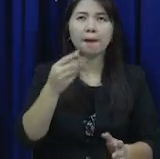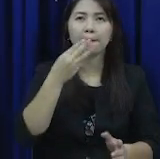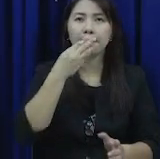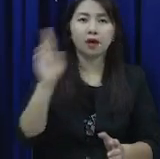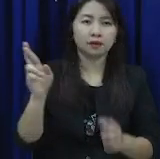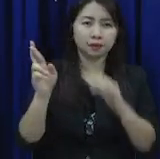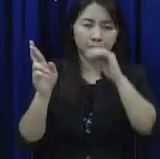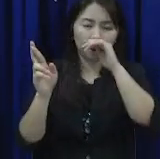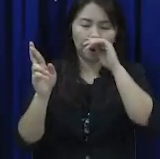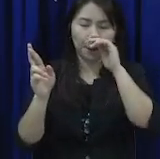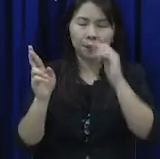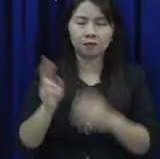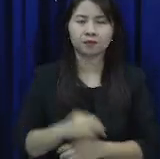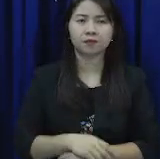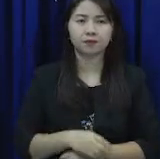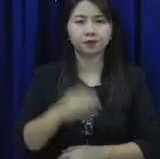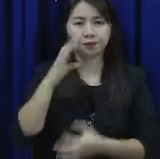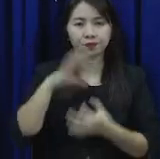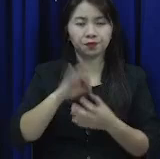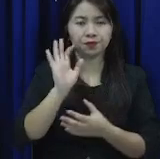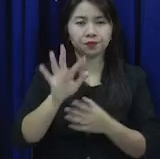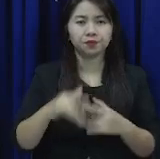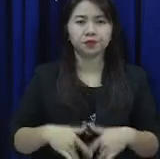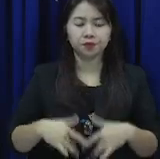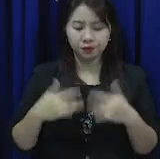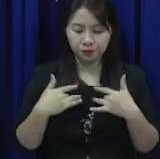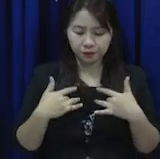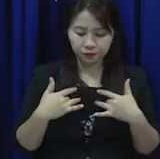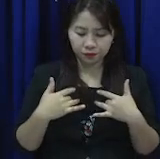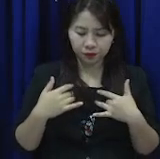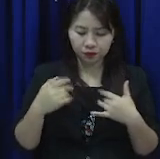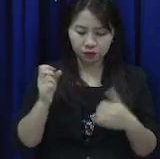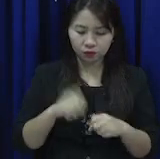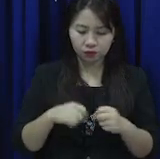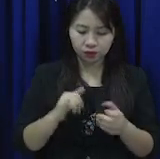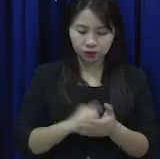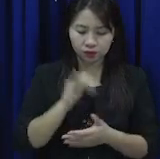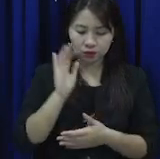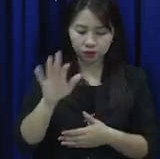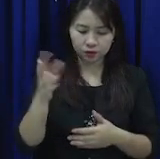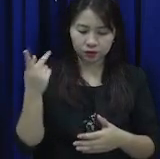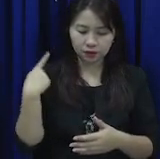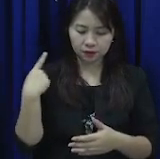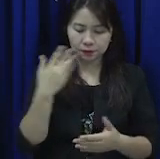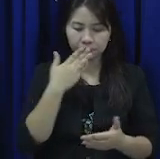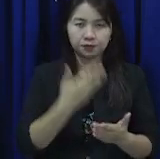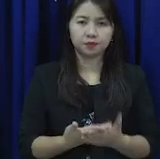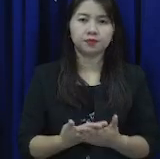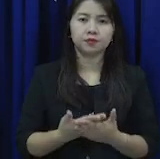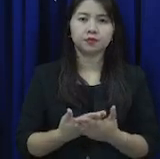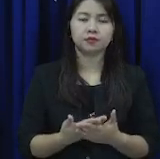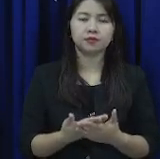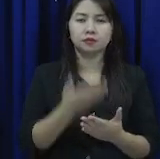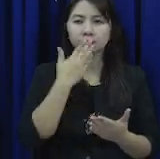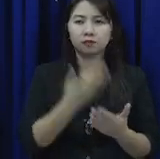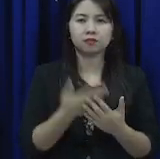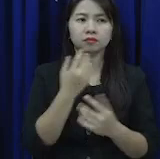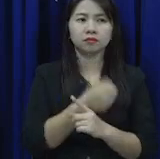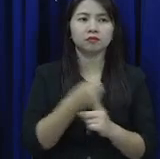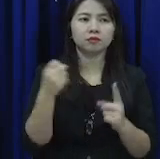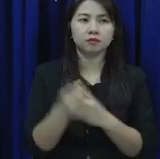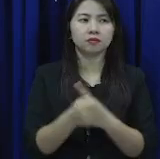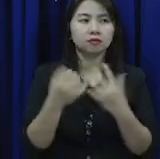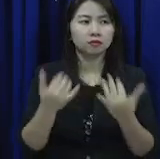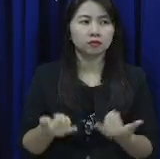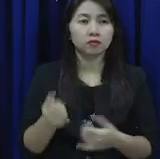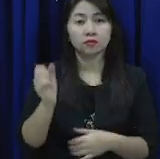for the benef betterment of your life para sa K ikaaayos ng buhay mo kasi most of the time sa inyo young people Tingnan niyo Marami kayong na